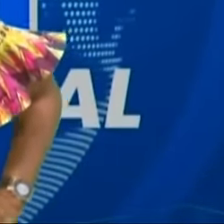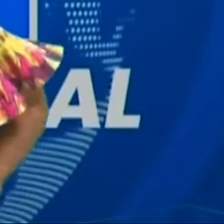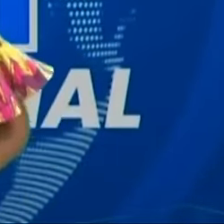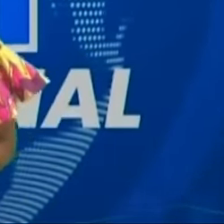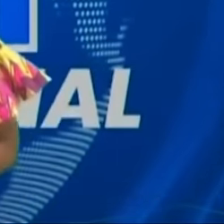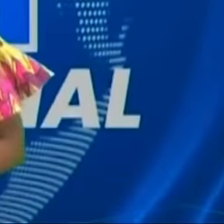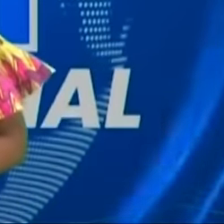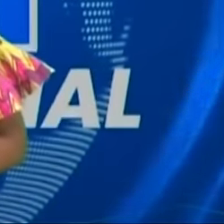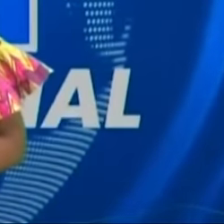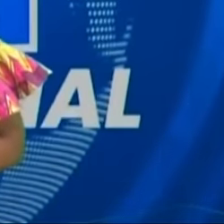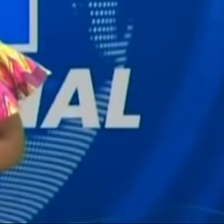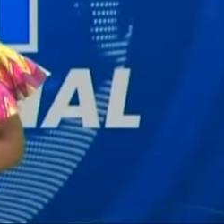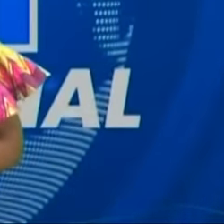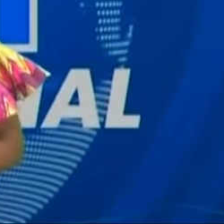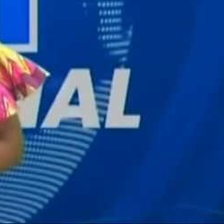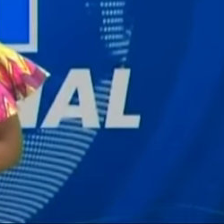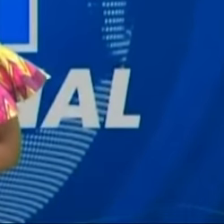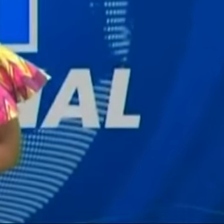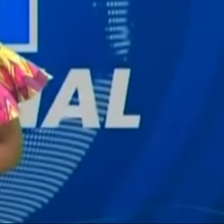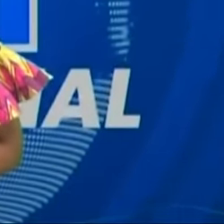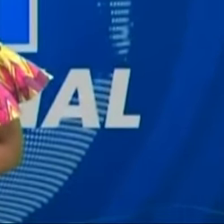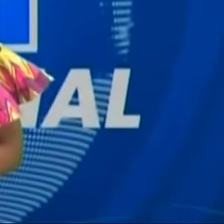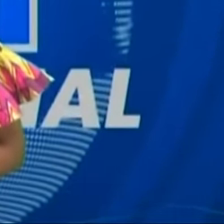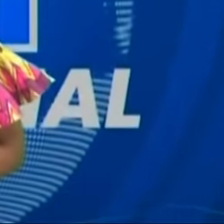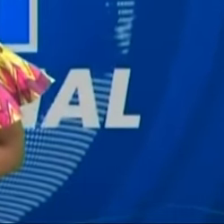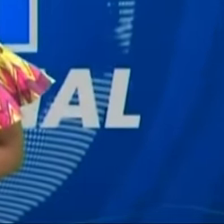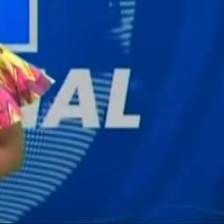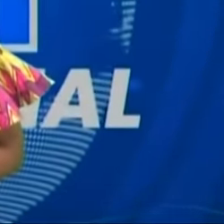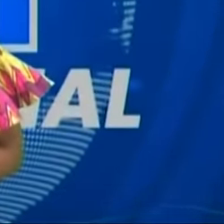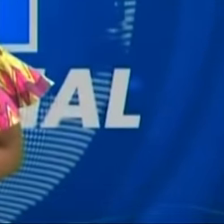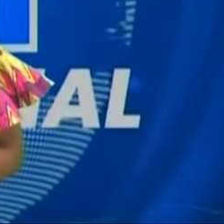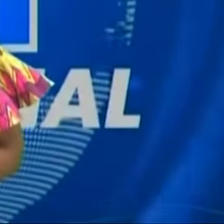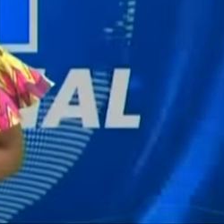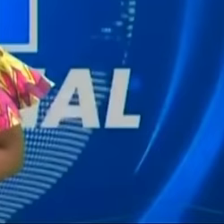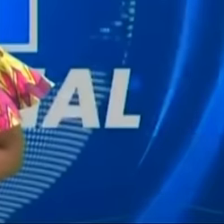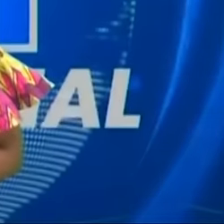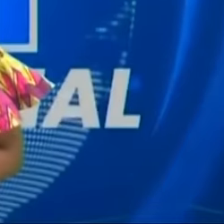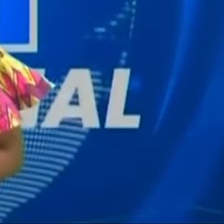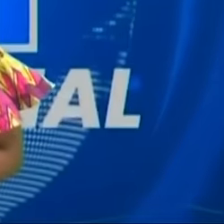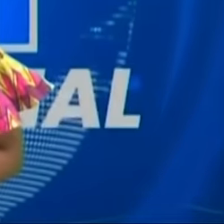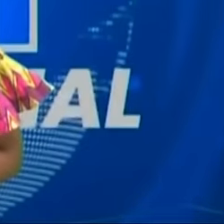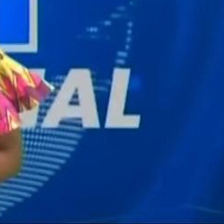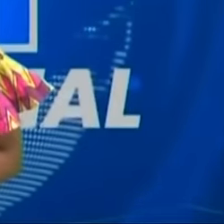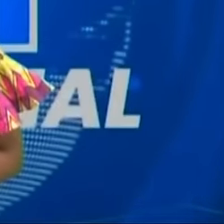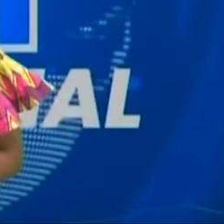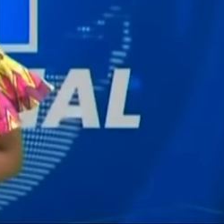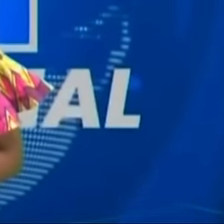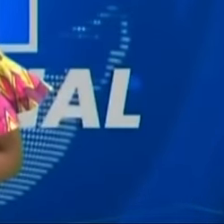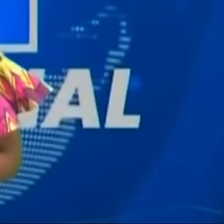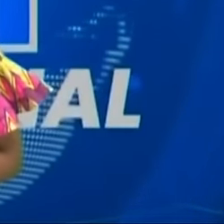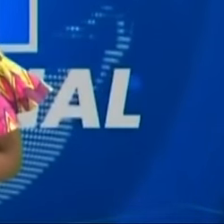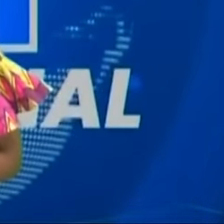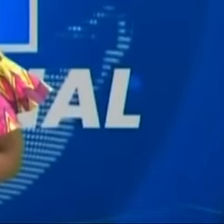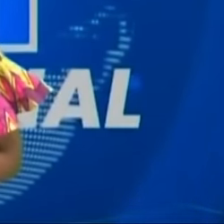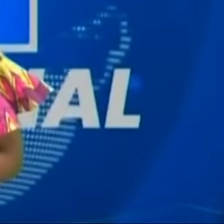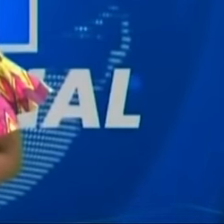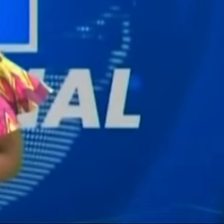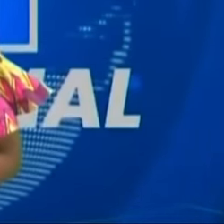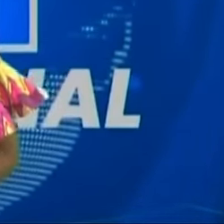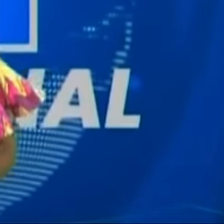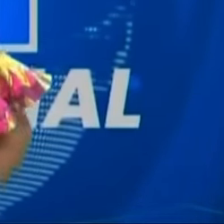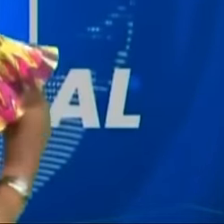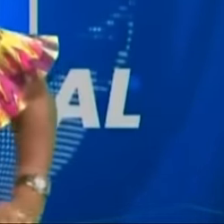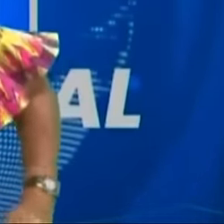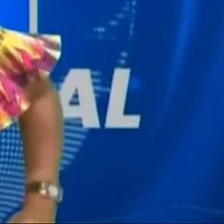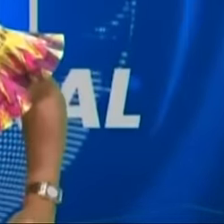de mégestion. Voilà tout pour les titres, madame, monsieur, bonsoir et bienvenue à cette grande édition du